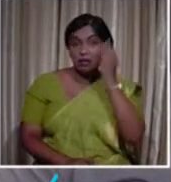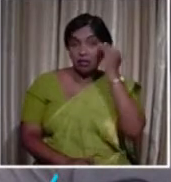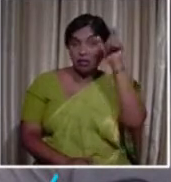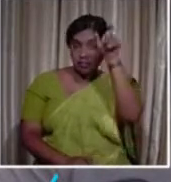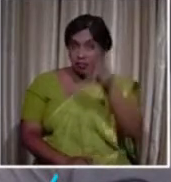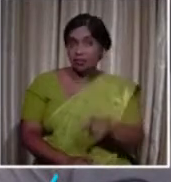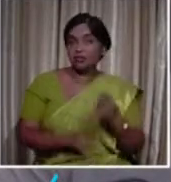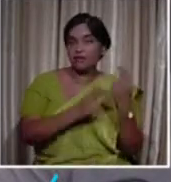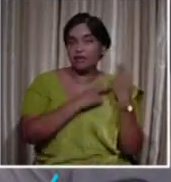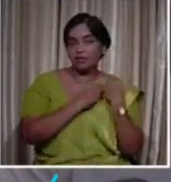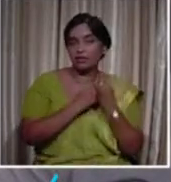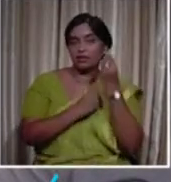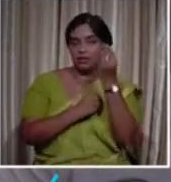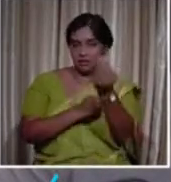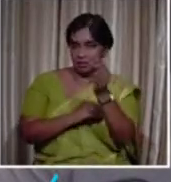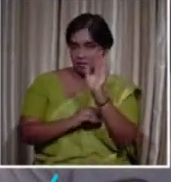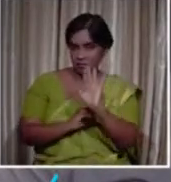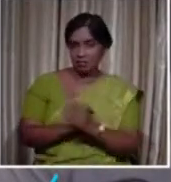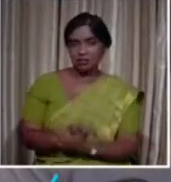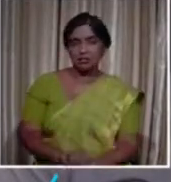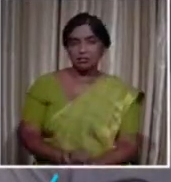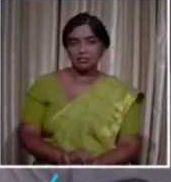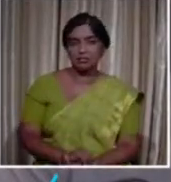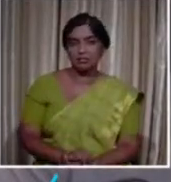කාන්තාවකට මේ තනතුර ලබා දෙන්න ඕනි කියලා.